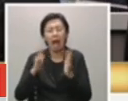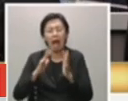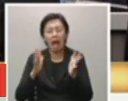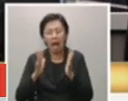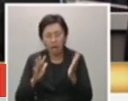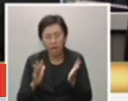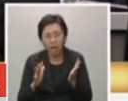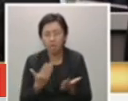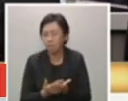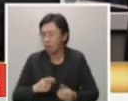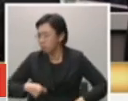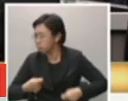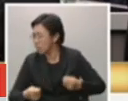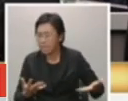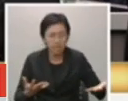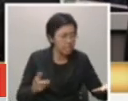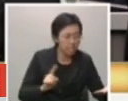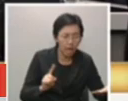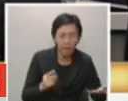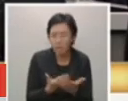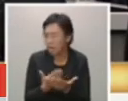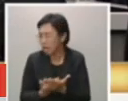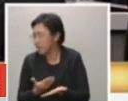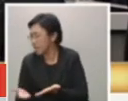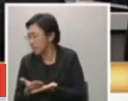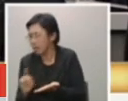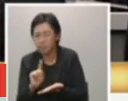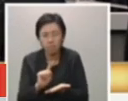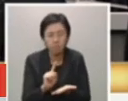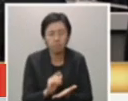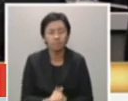แต่ไม่มีที่ใช้ไม่รู้จะไปที่ไหนไม่รู้จะใช้ที่ไหน